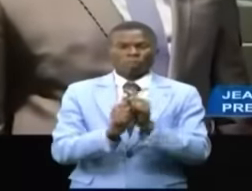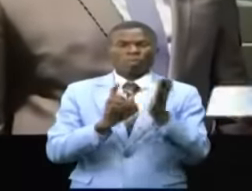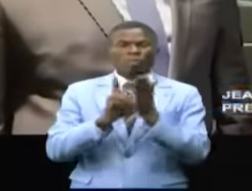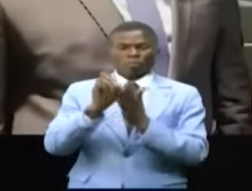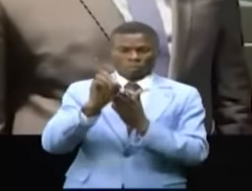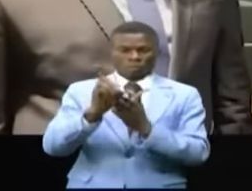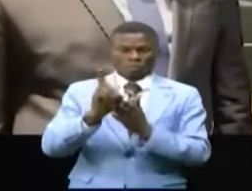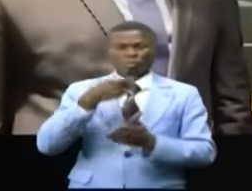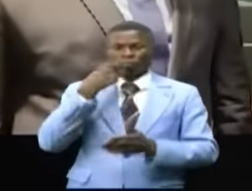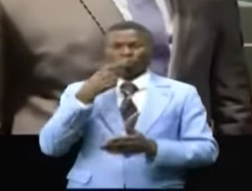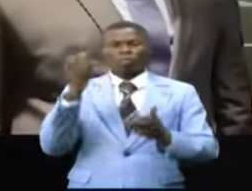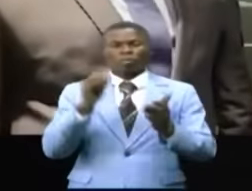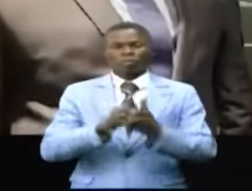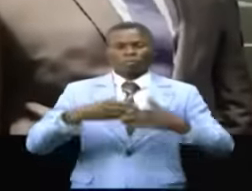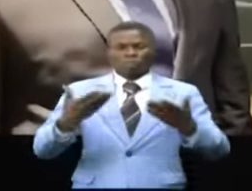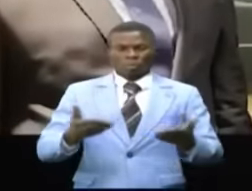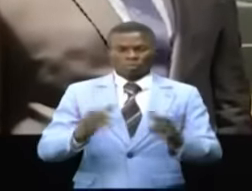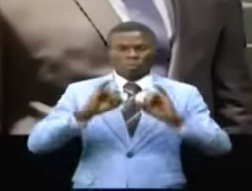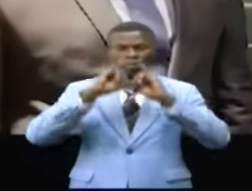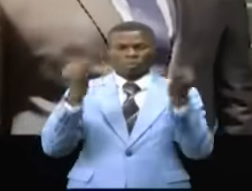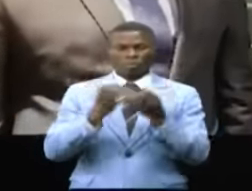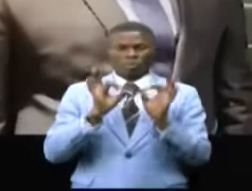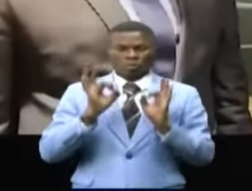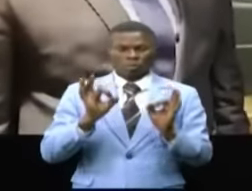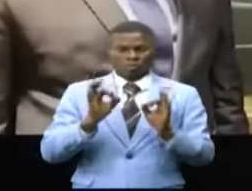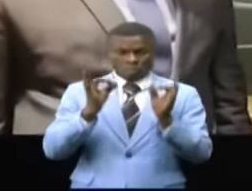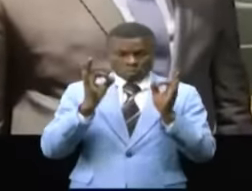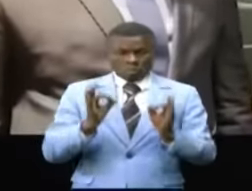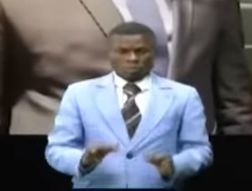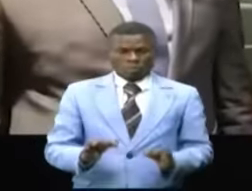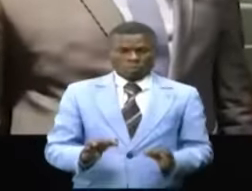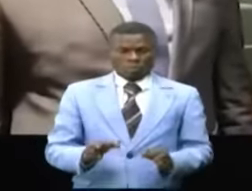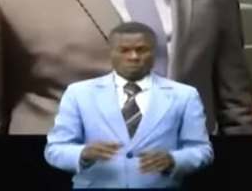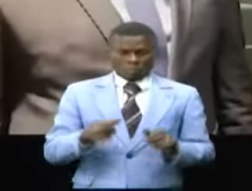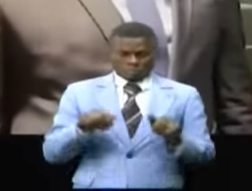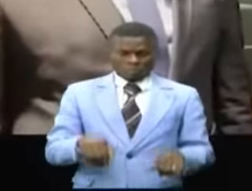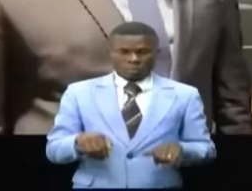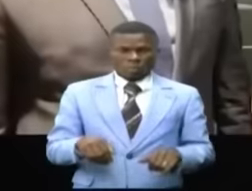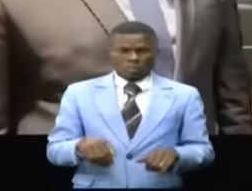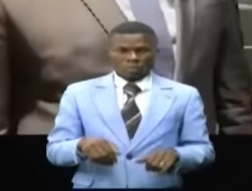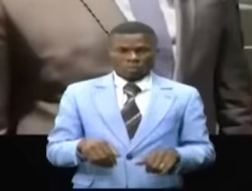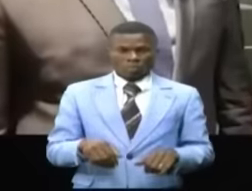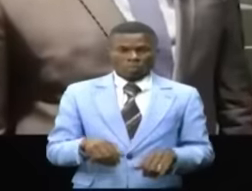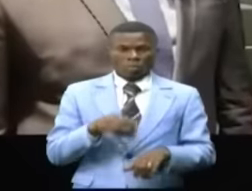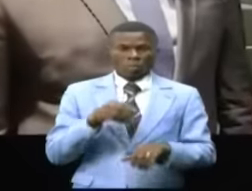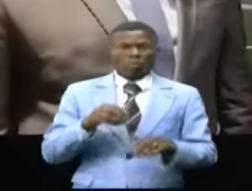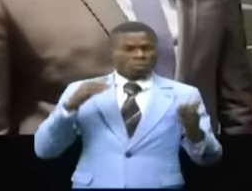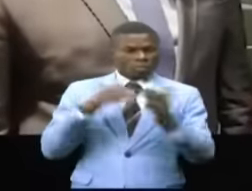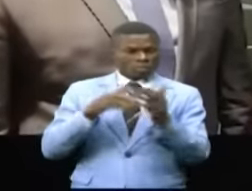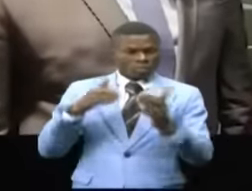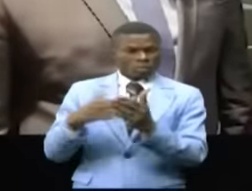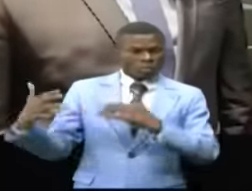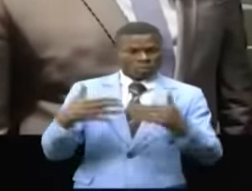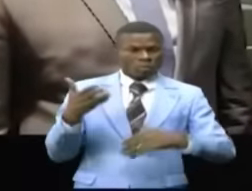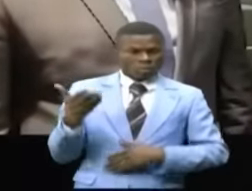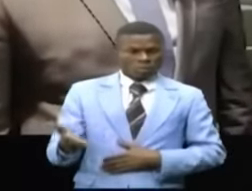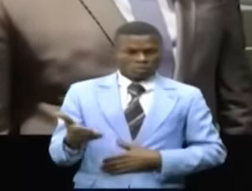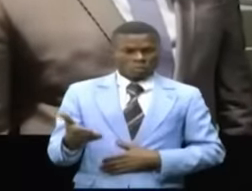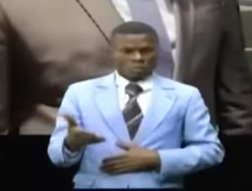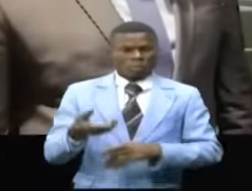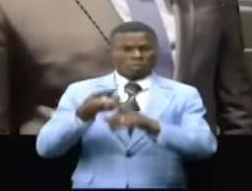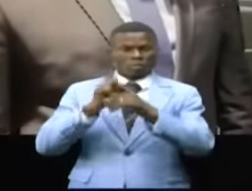comment parler de nouvelles industries, alors que nous sommes en proie encore à cette agression barbare